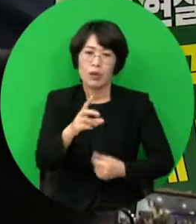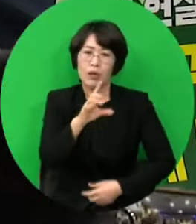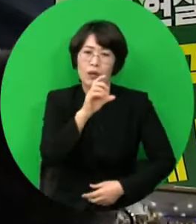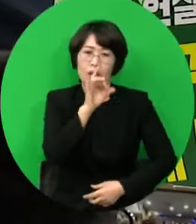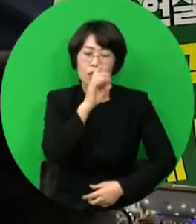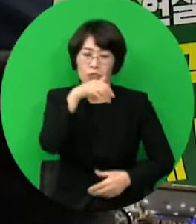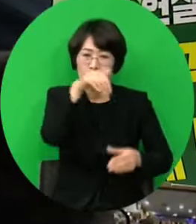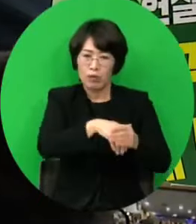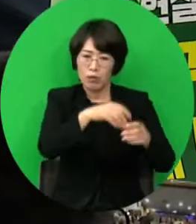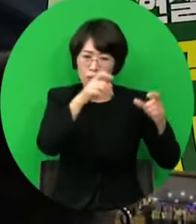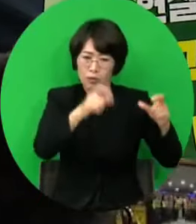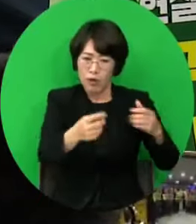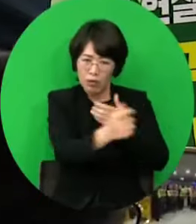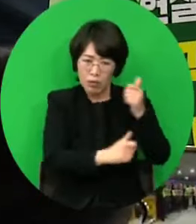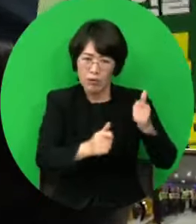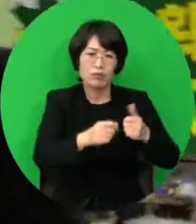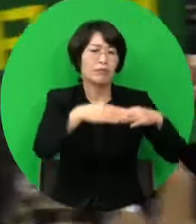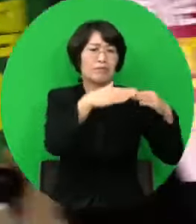것이라며